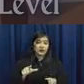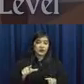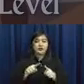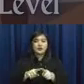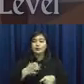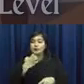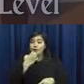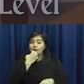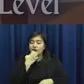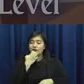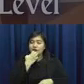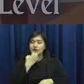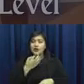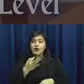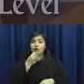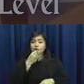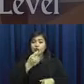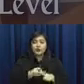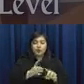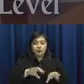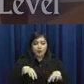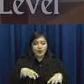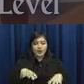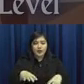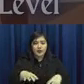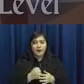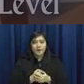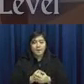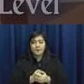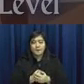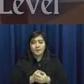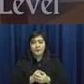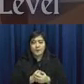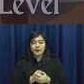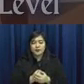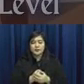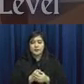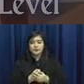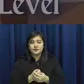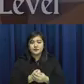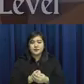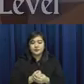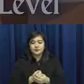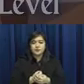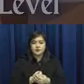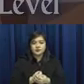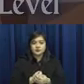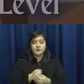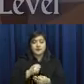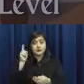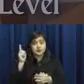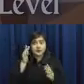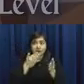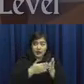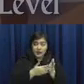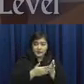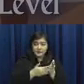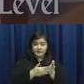He giveth His beloved sleep. Sleep. Maliwanag po yung sinasabi niya. Ang binibigay ng Diyos sana,